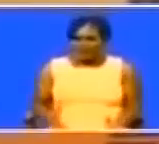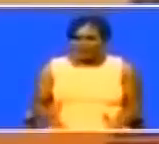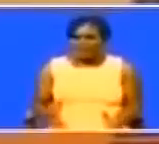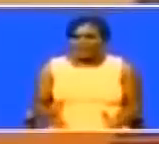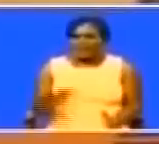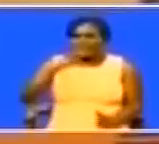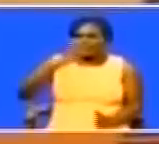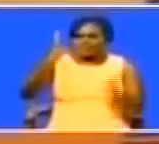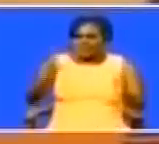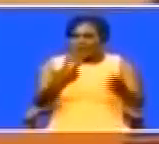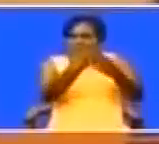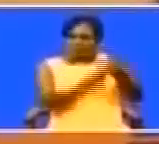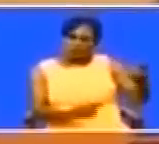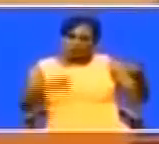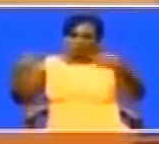na spika Mate wamekuwa